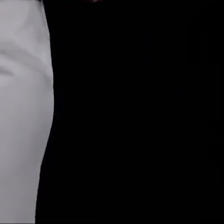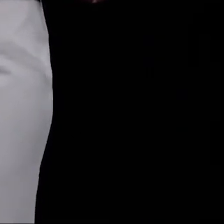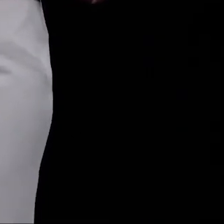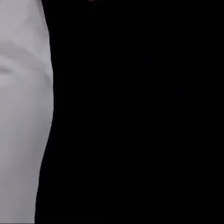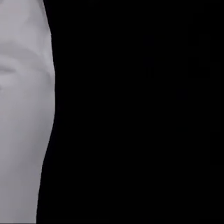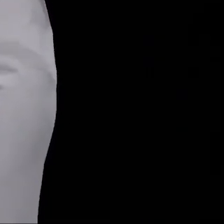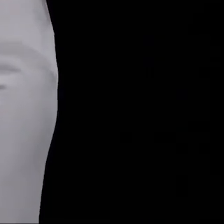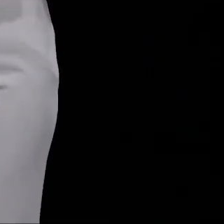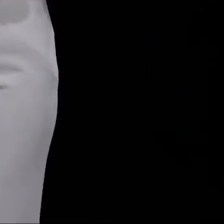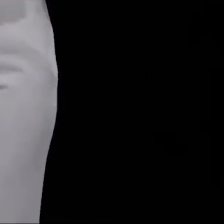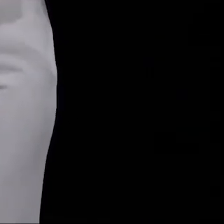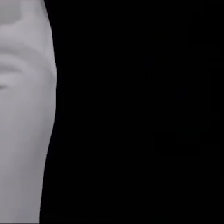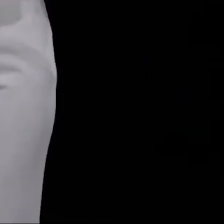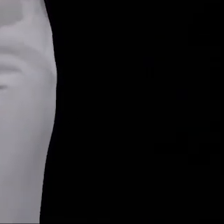구독으로 함께하세요